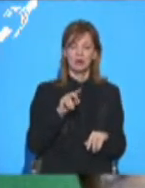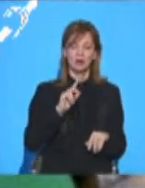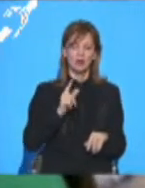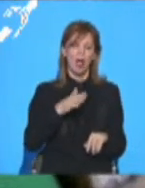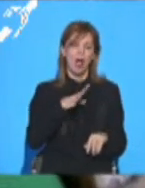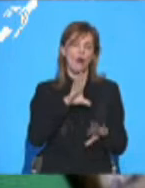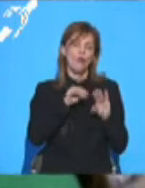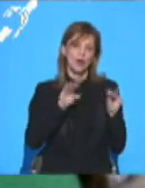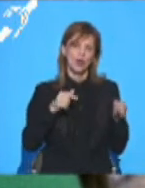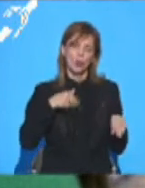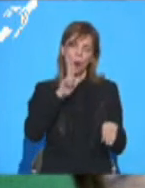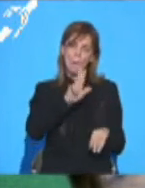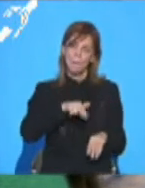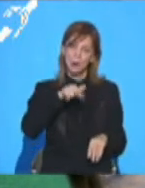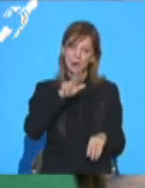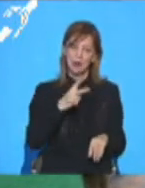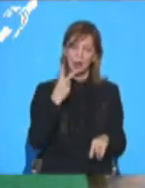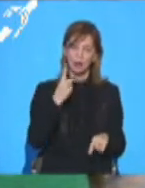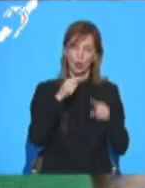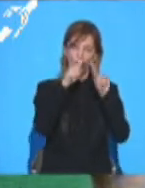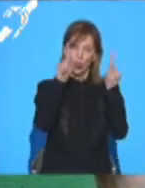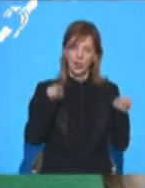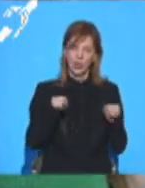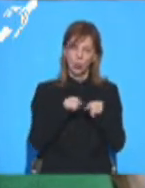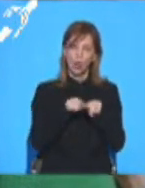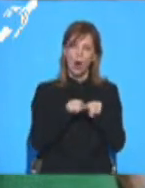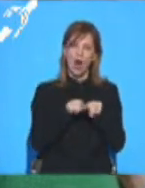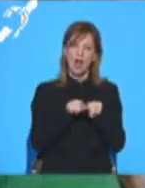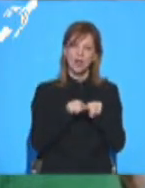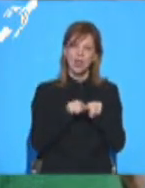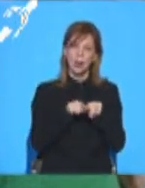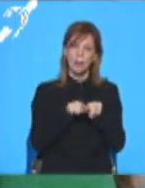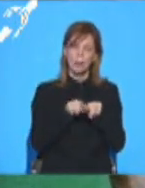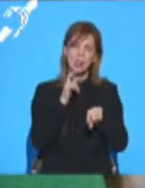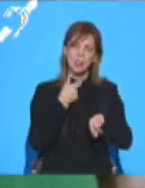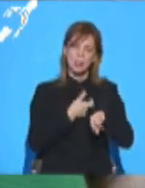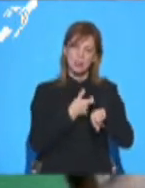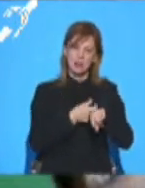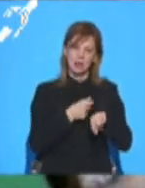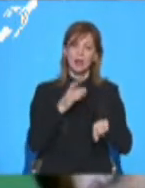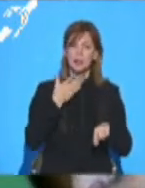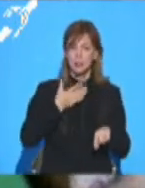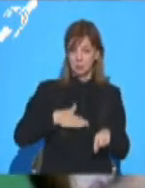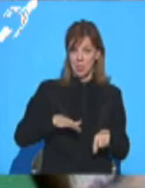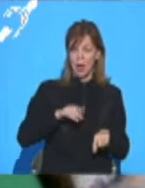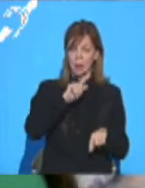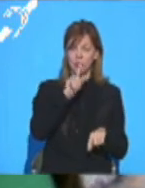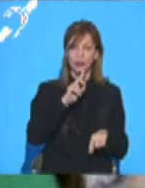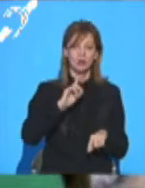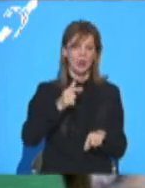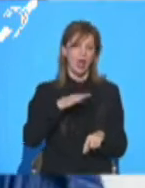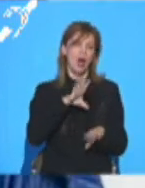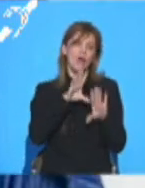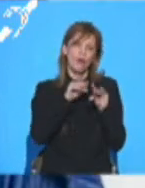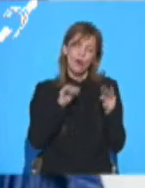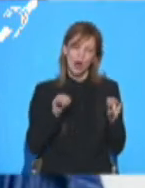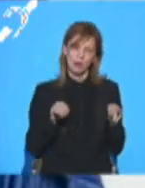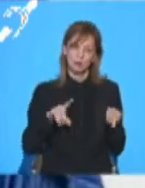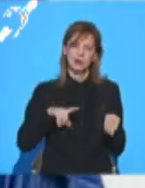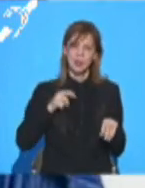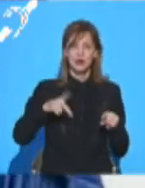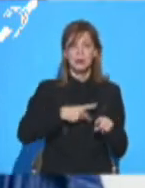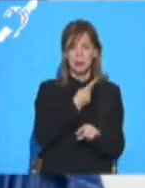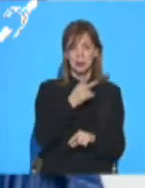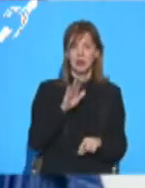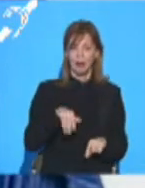mult. Eu am pictat două iconițe pe sticlă. Cât de mult îți place să pictezi? Îmi place foarte mult. Și ești mândră